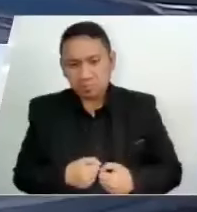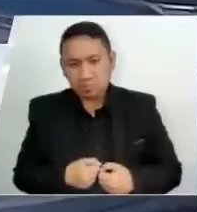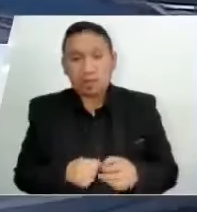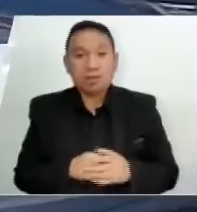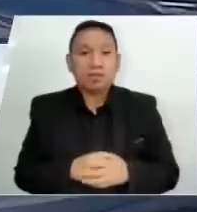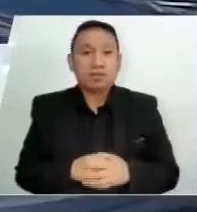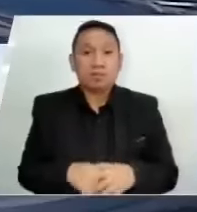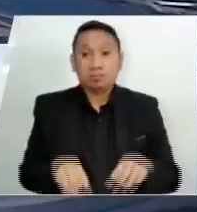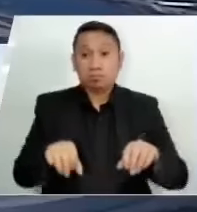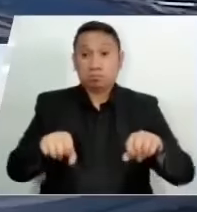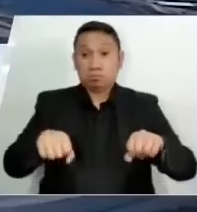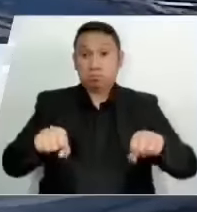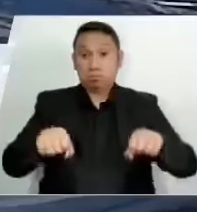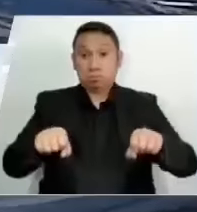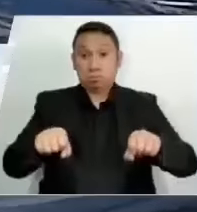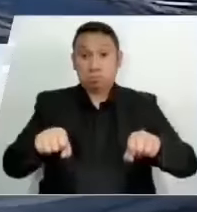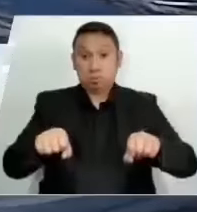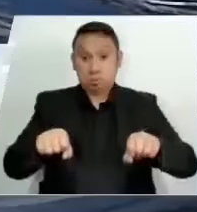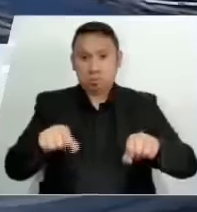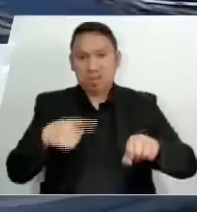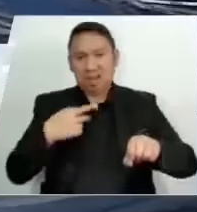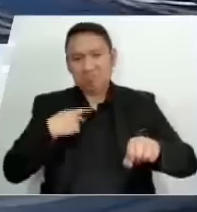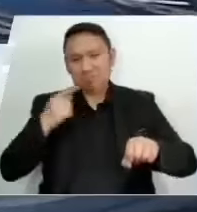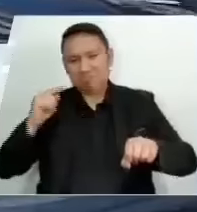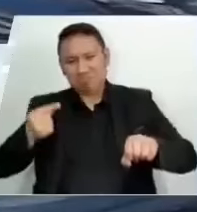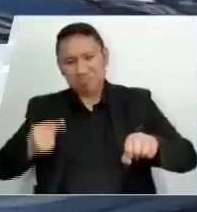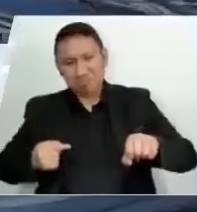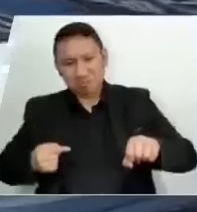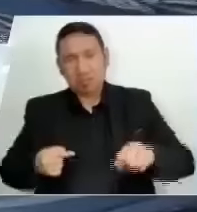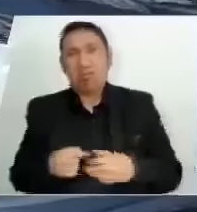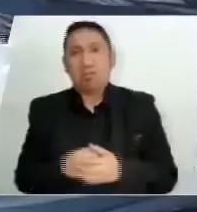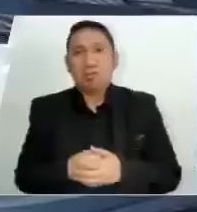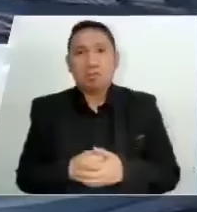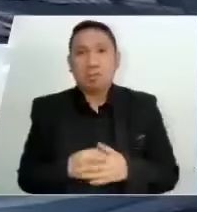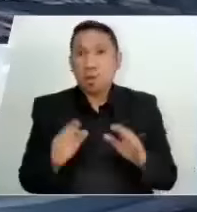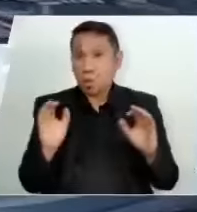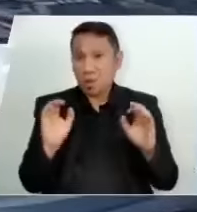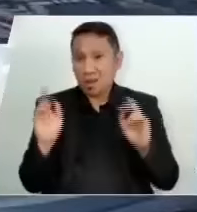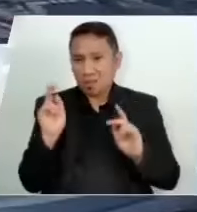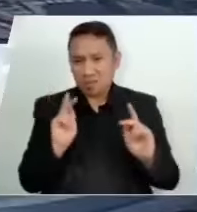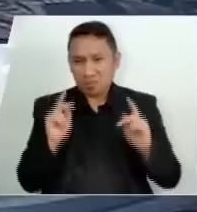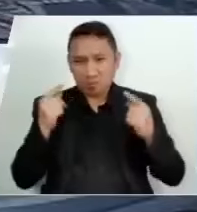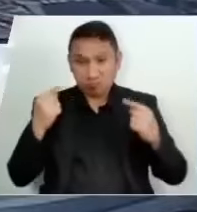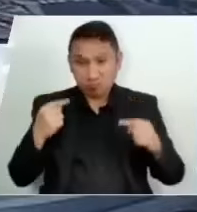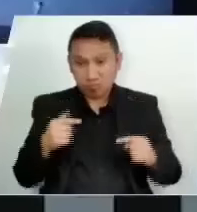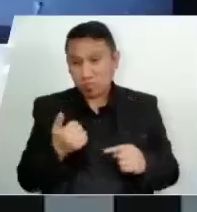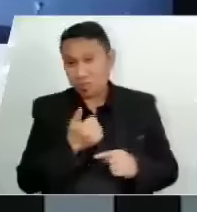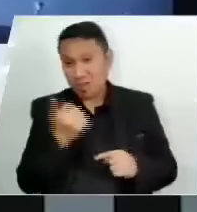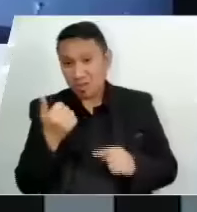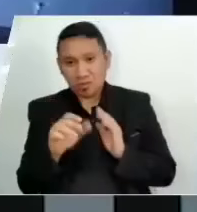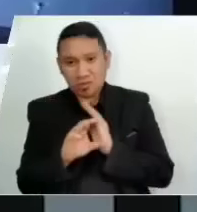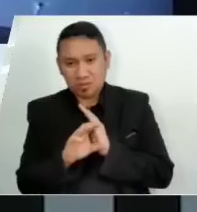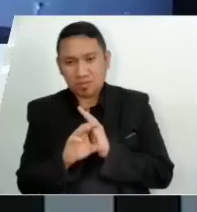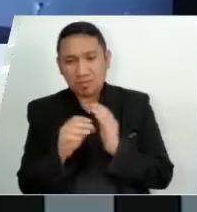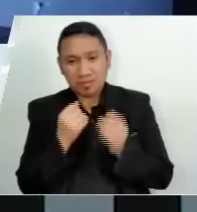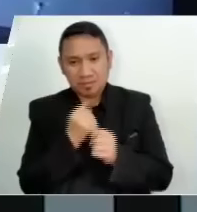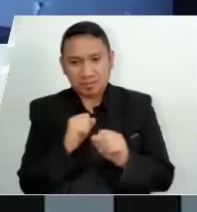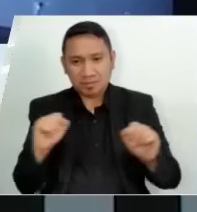motorcycle rider ang sinasabing nasugatan sa aksidente. Wala naman daw nasaktan sa mga sakay ng iba pang sasakyan. Bago